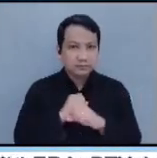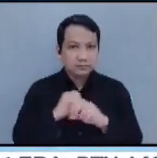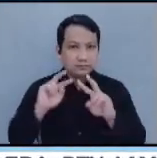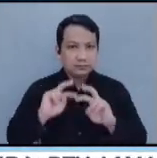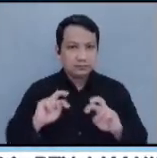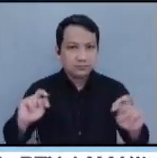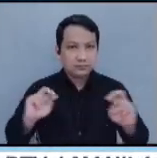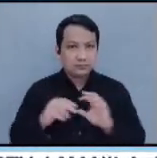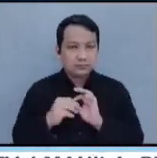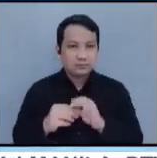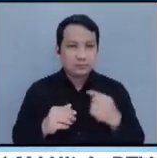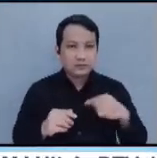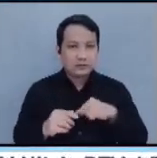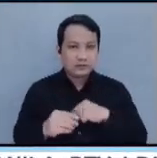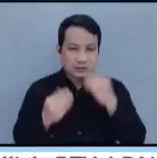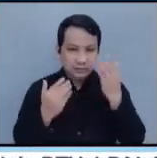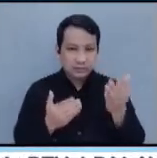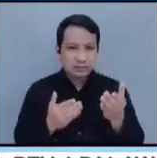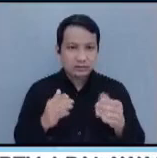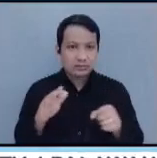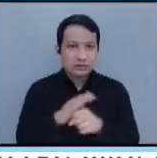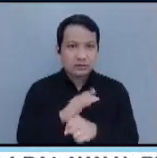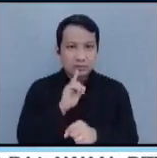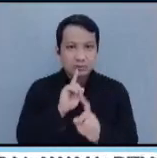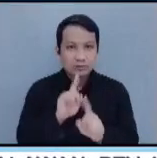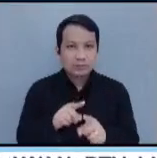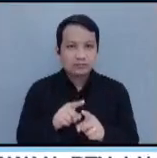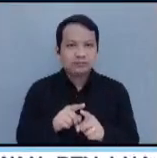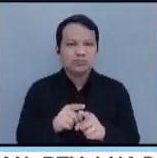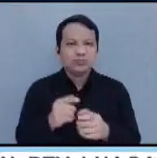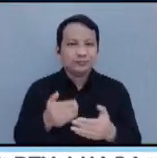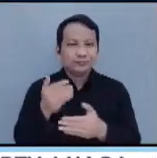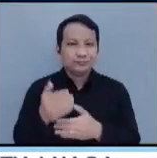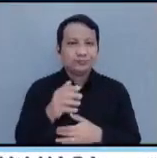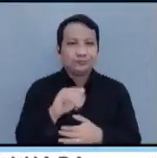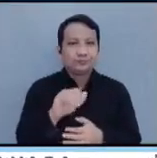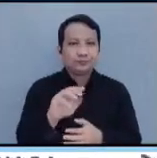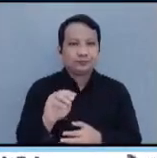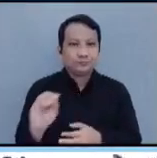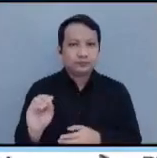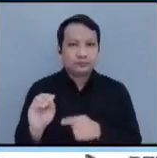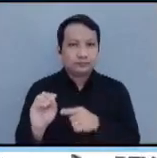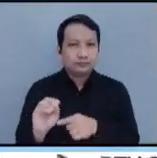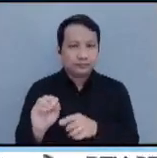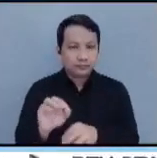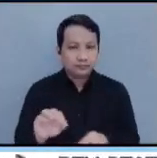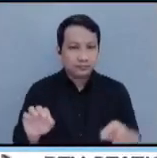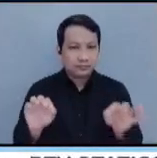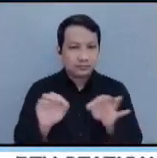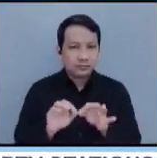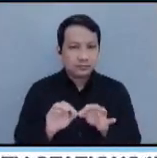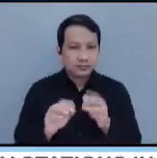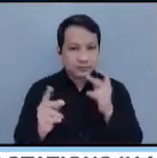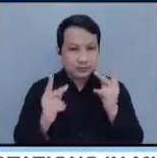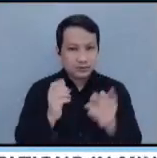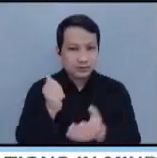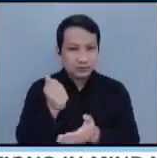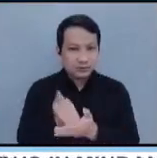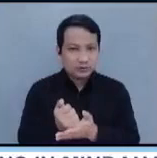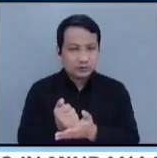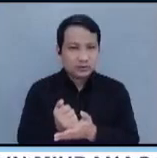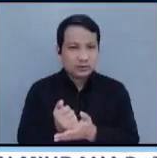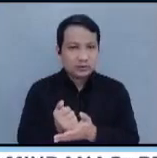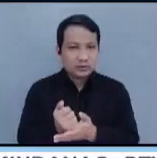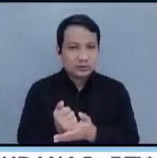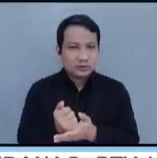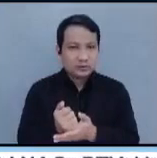will be a full report that will be forwarded to imo database and it will be visible Actually for the port state control so I